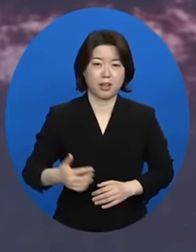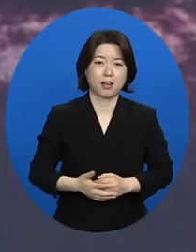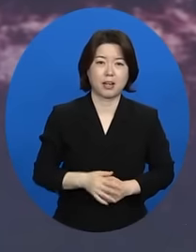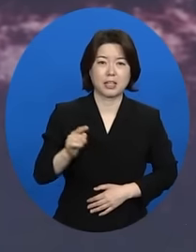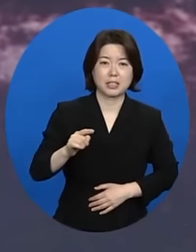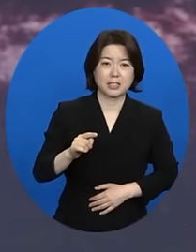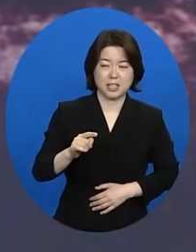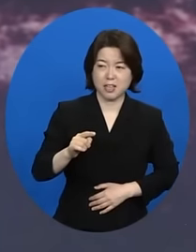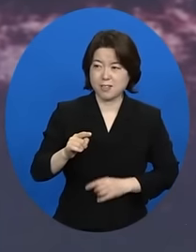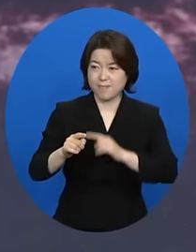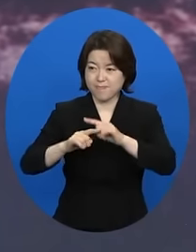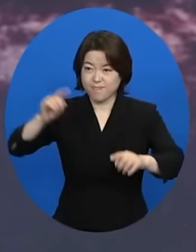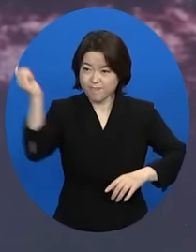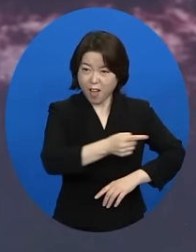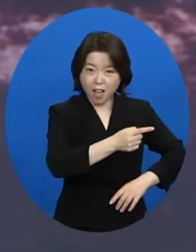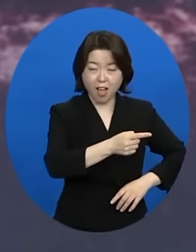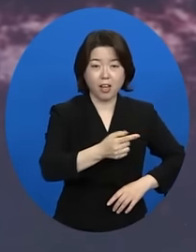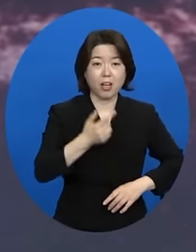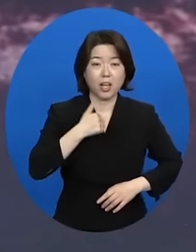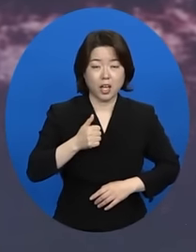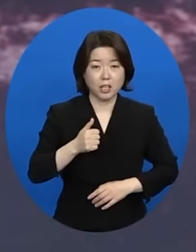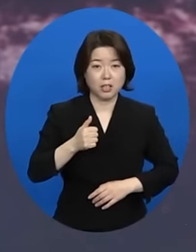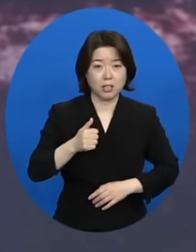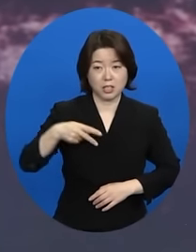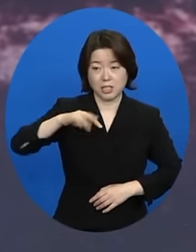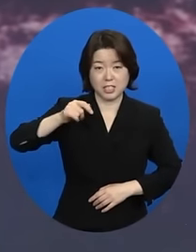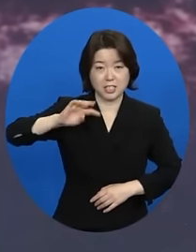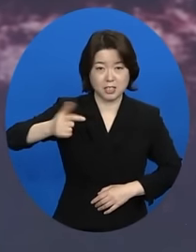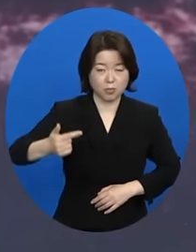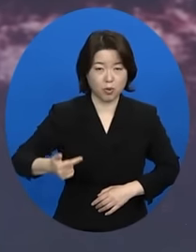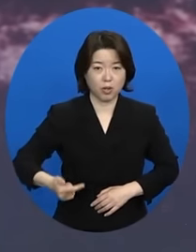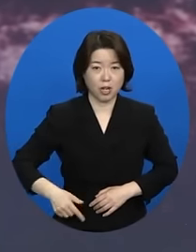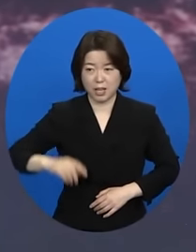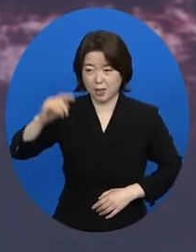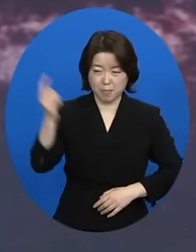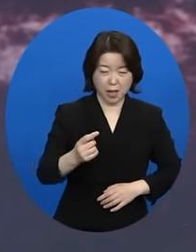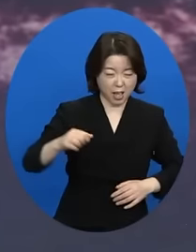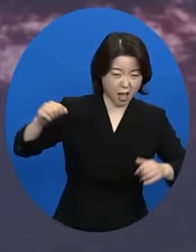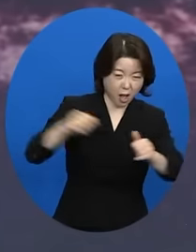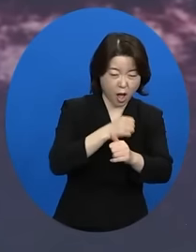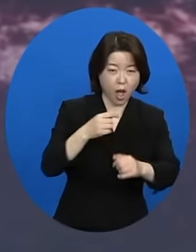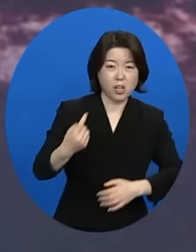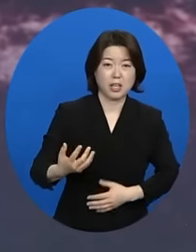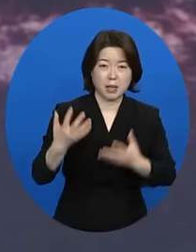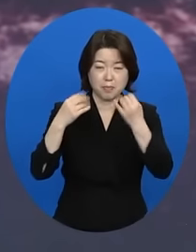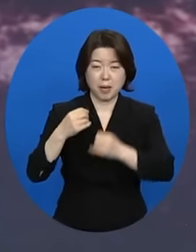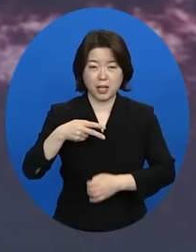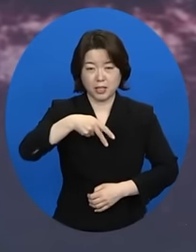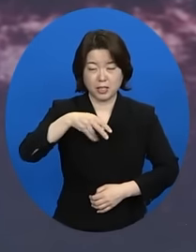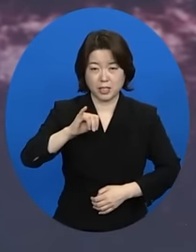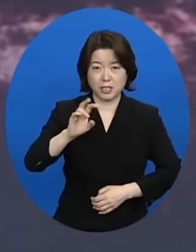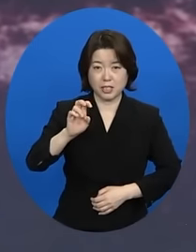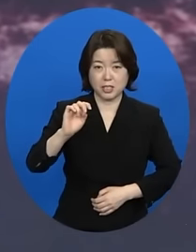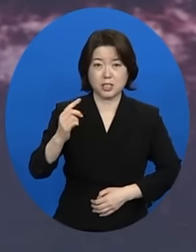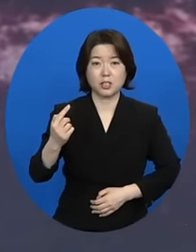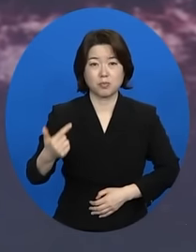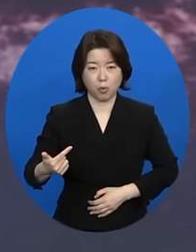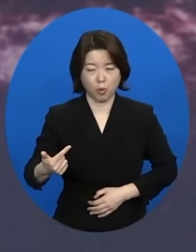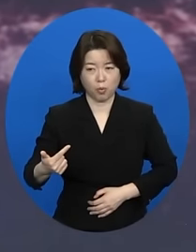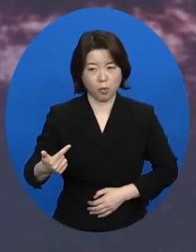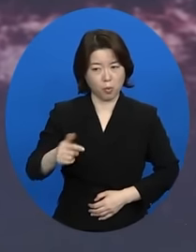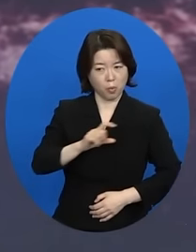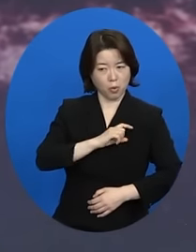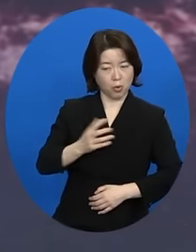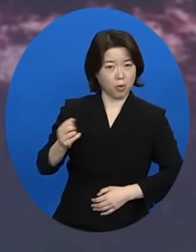그렇게 칼부림했던 시몬과 레위, 한 각사를 저질렀던 그 폭력성이 난무한 그 시몬, 어떻게 그 이름을 갖고